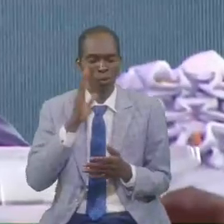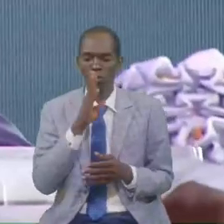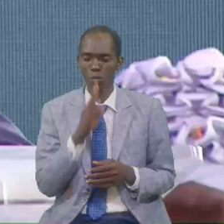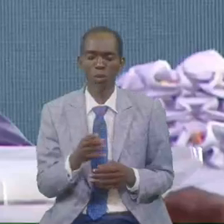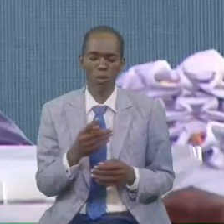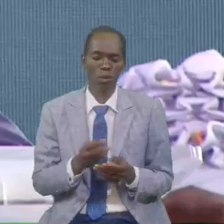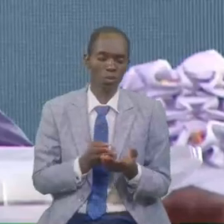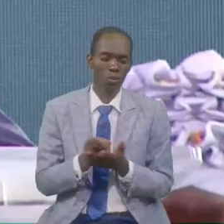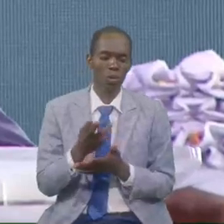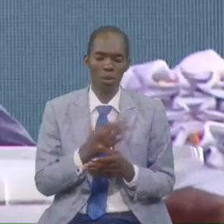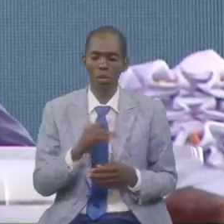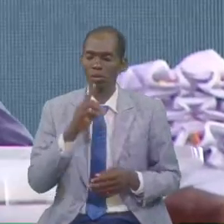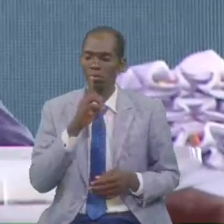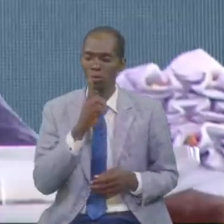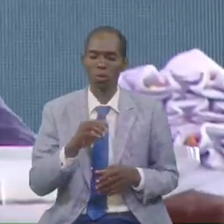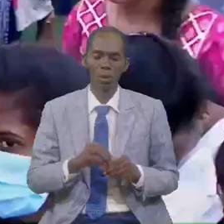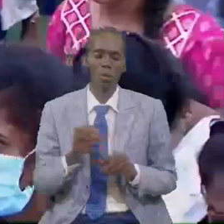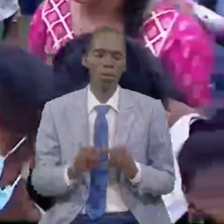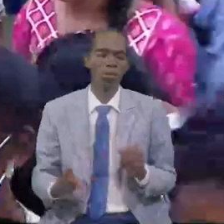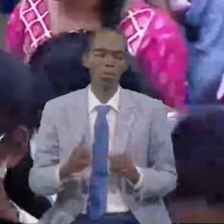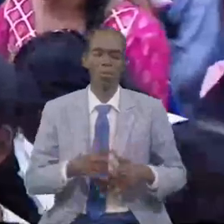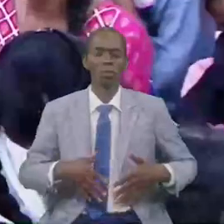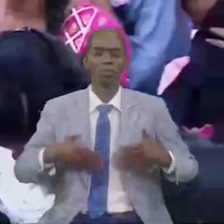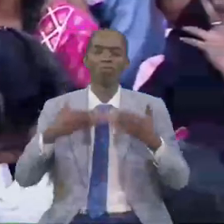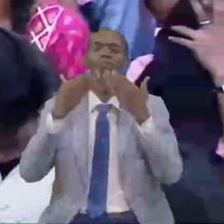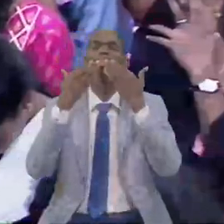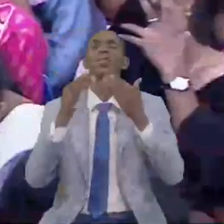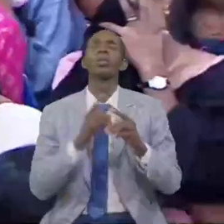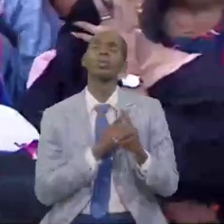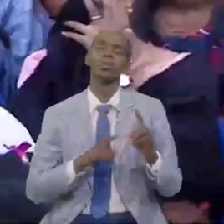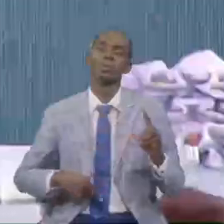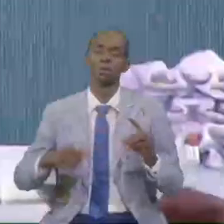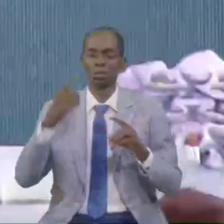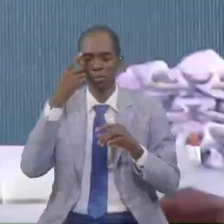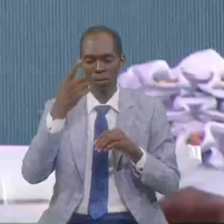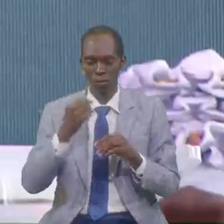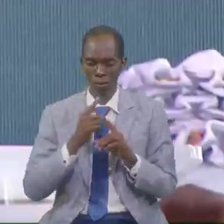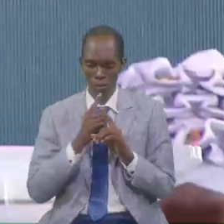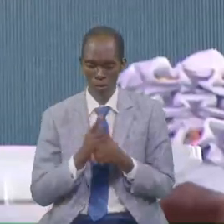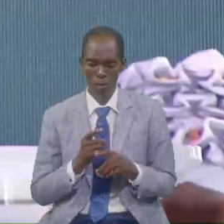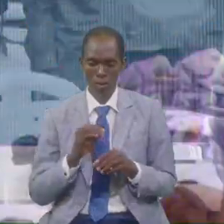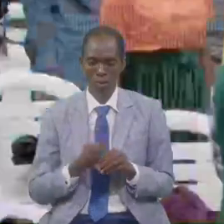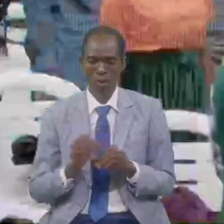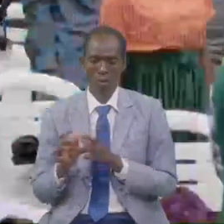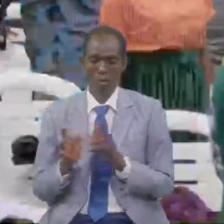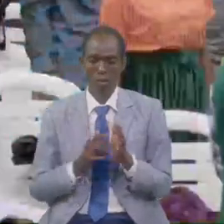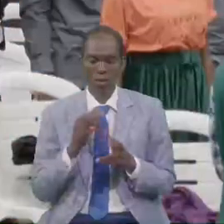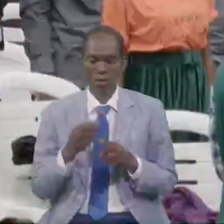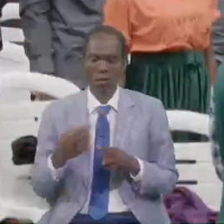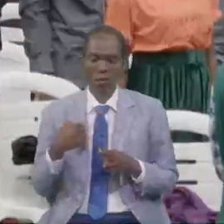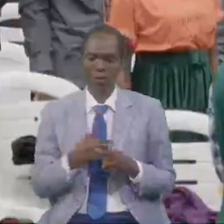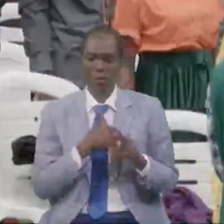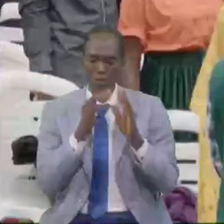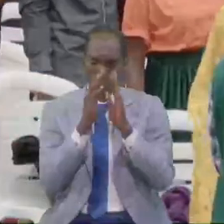soit une réalité dans chaque vie. Merci pour l'exaucement. Au nom